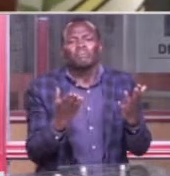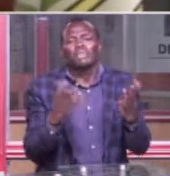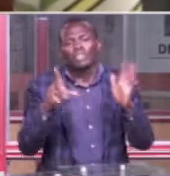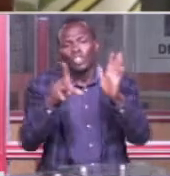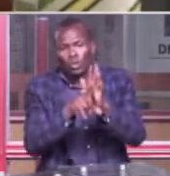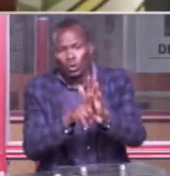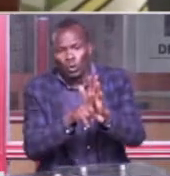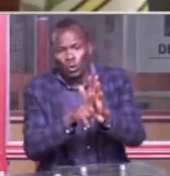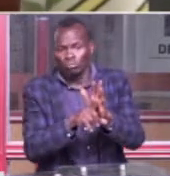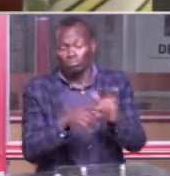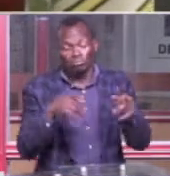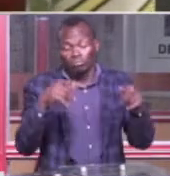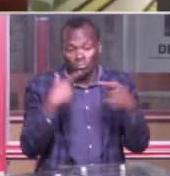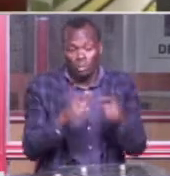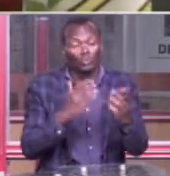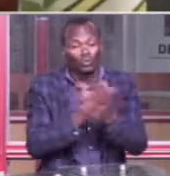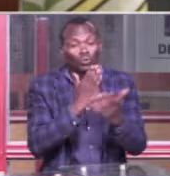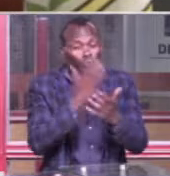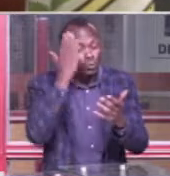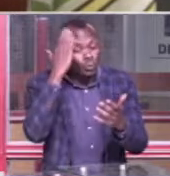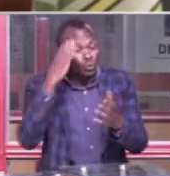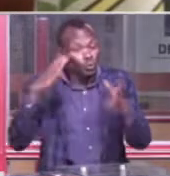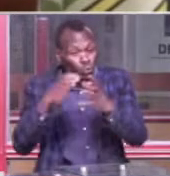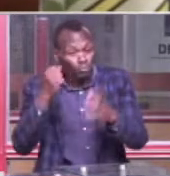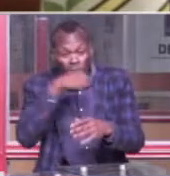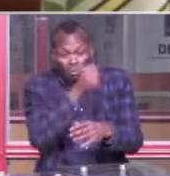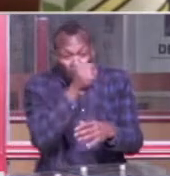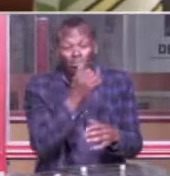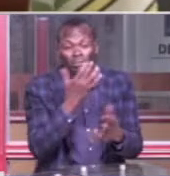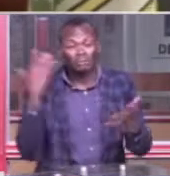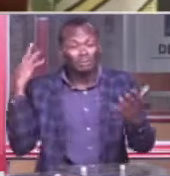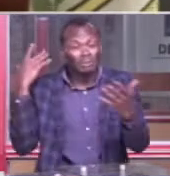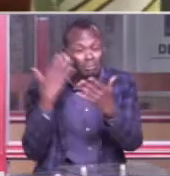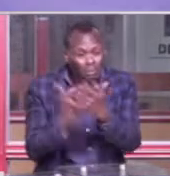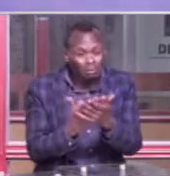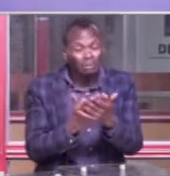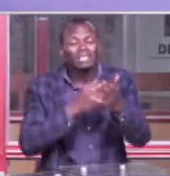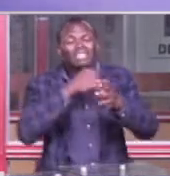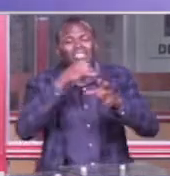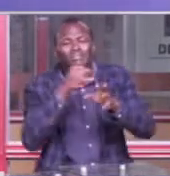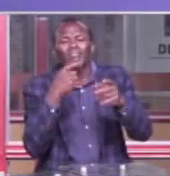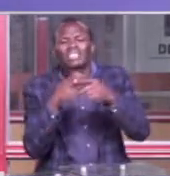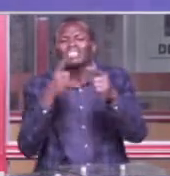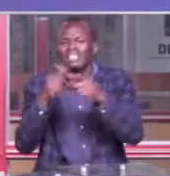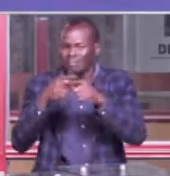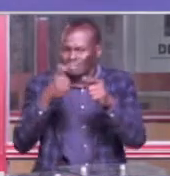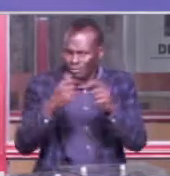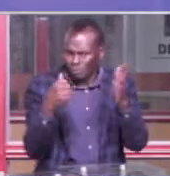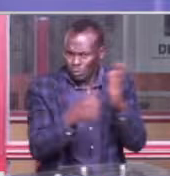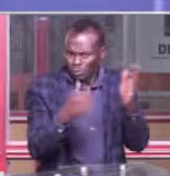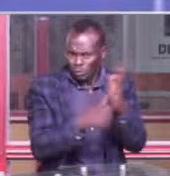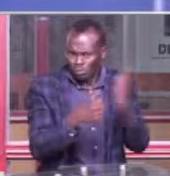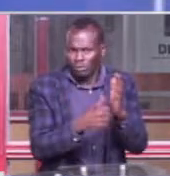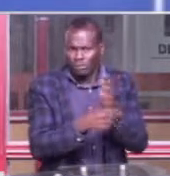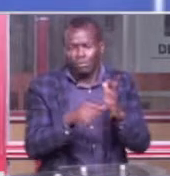people, the mafias that I'm talking about, they have been in scandals day in and day out. Bino bizzeewo oluvannyuma lw'ensonga za